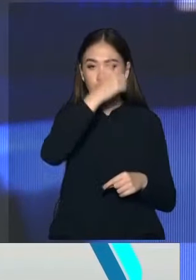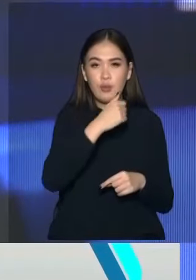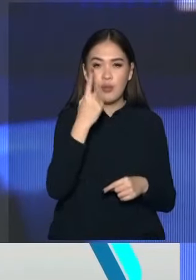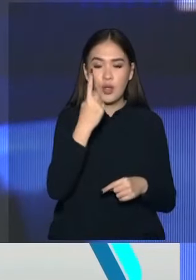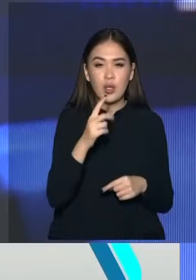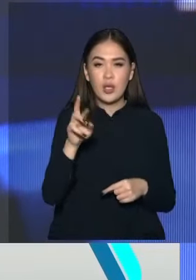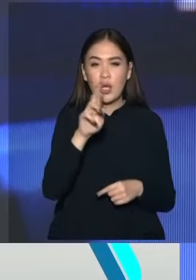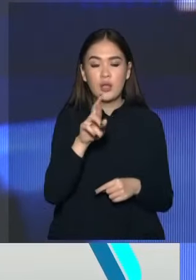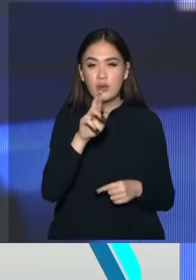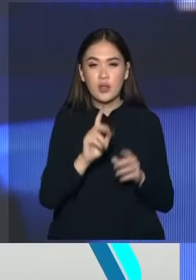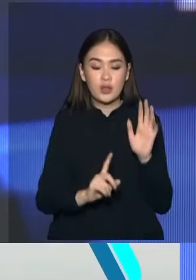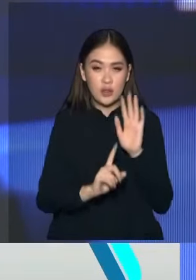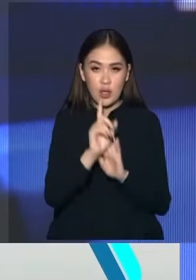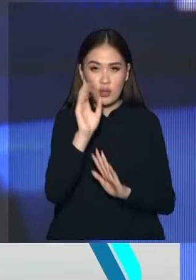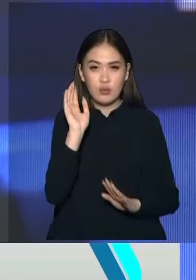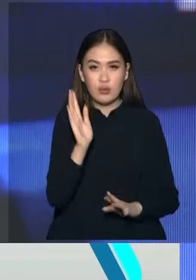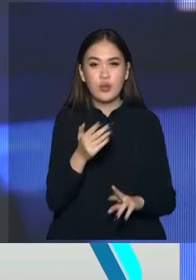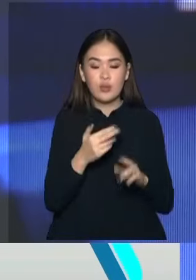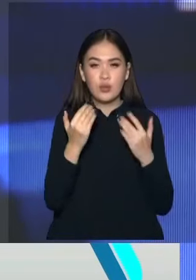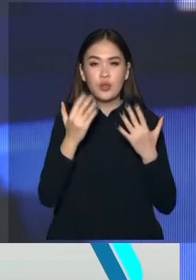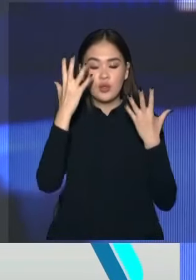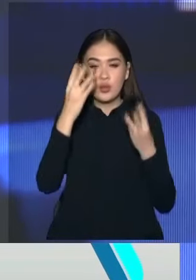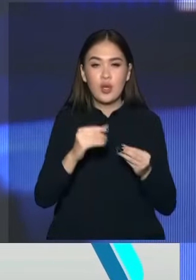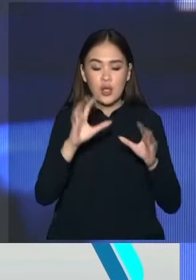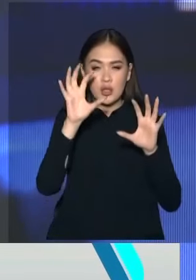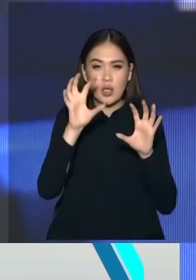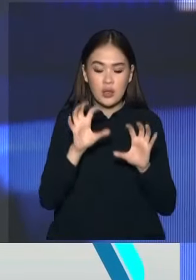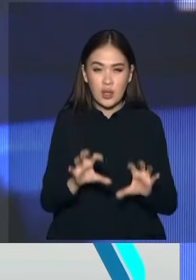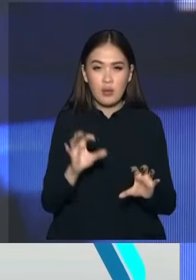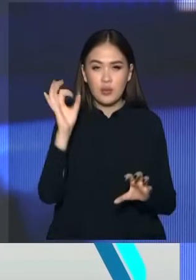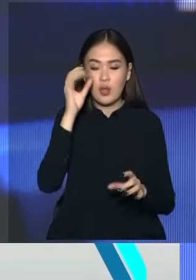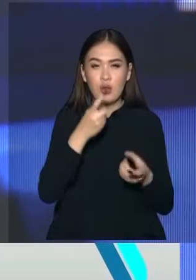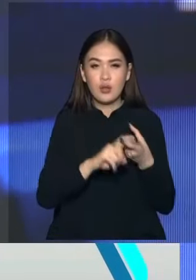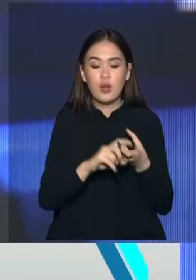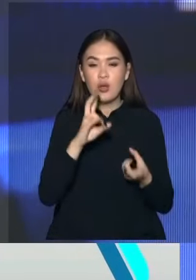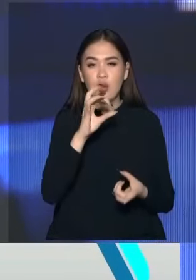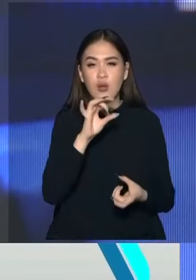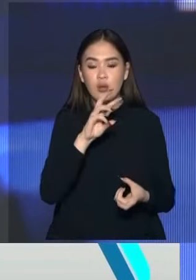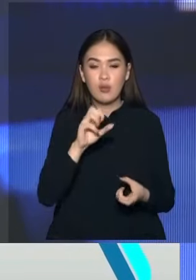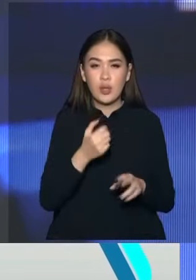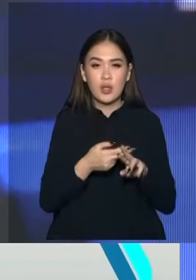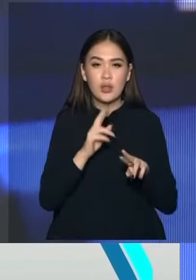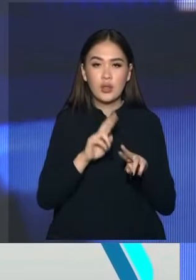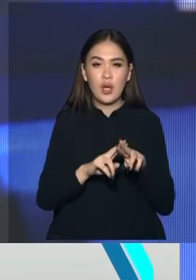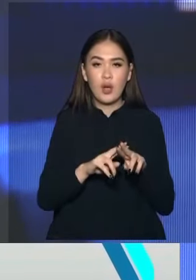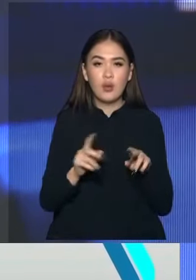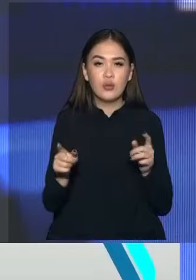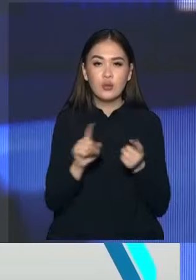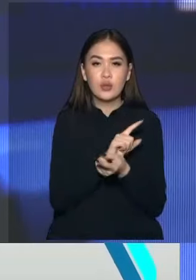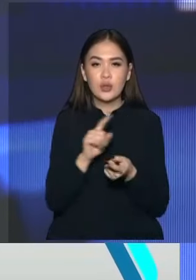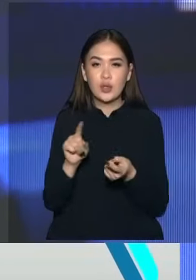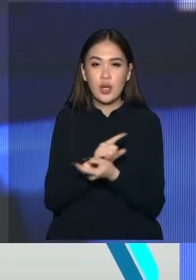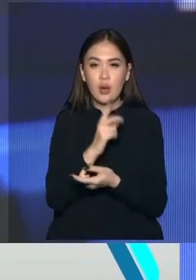қаңтарынан бастап көзделуде. Бүгінгі күні барлық заңнамаларға, нормаларға өзгерістер енгізіліп